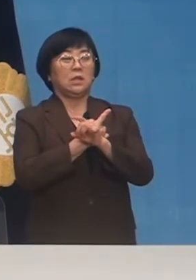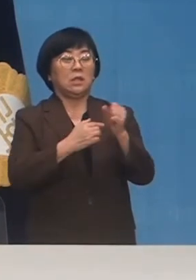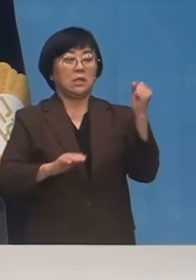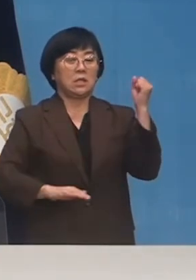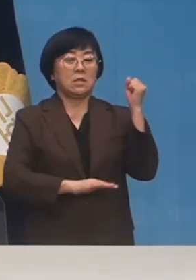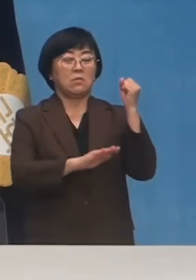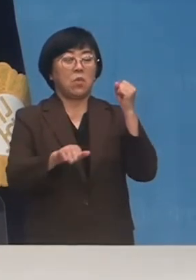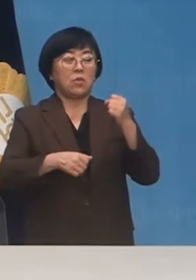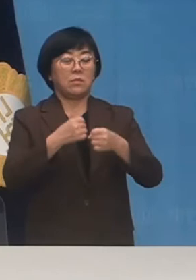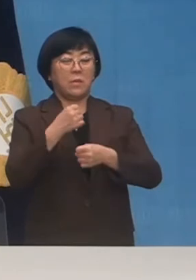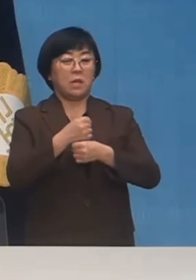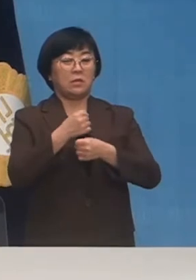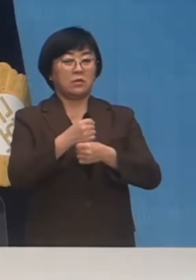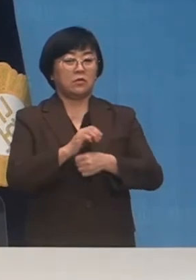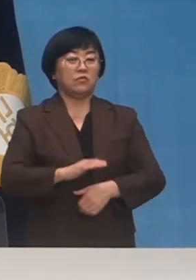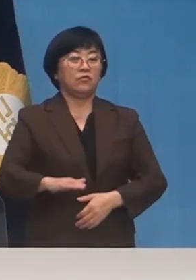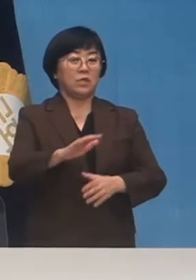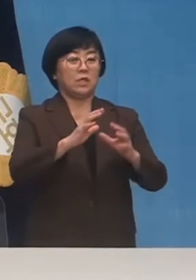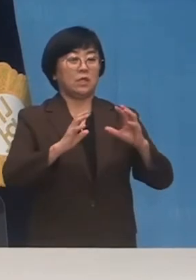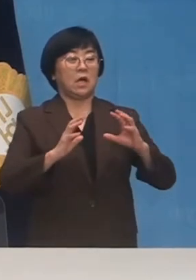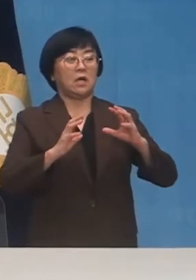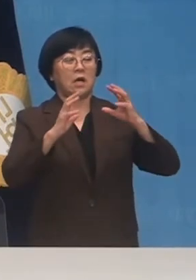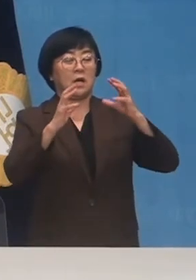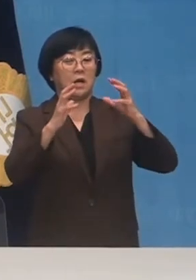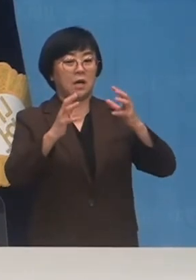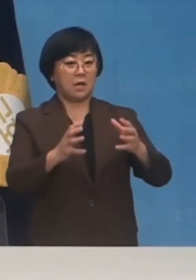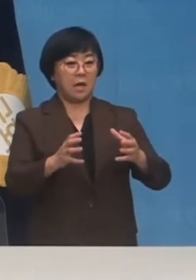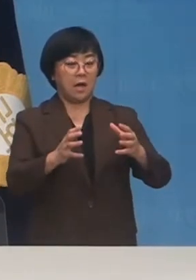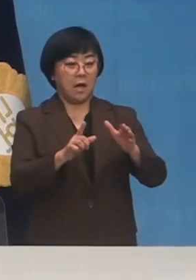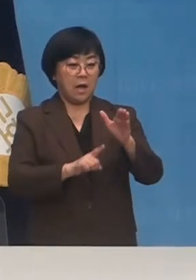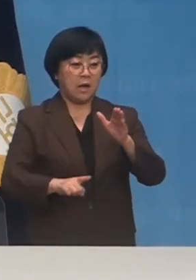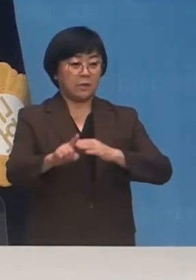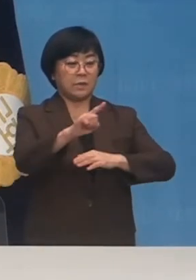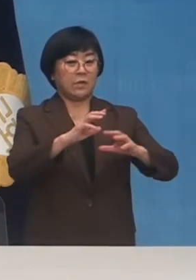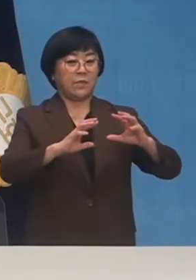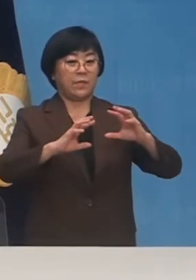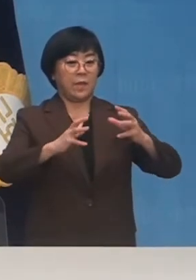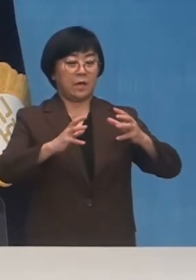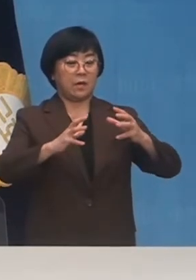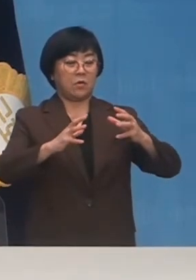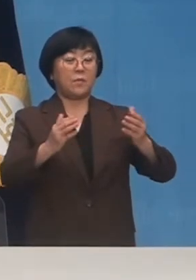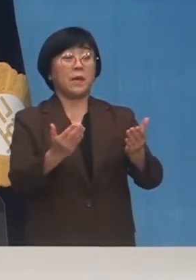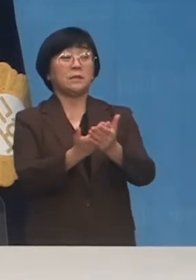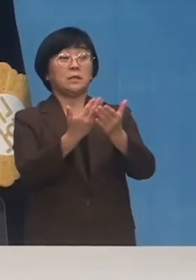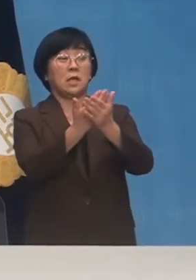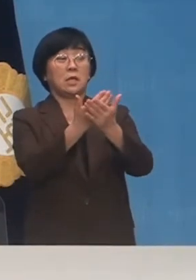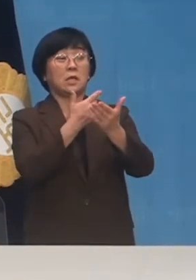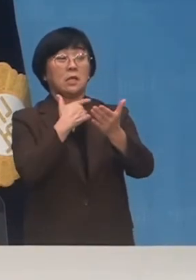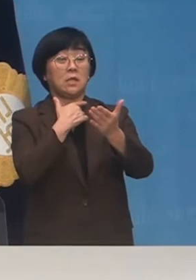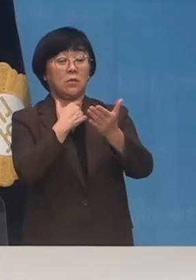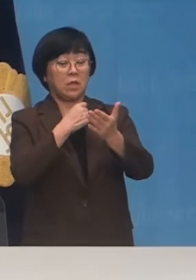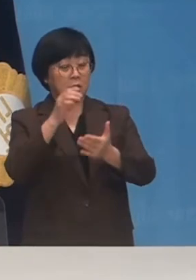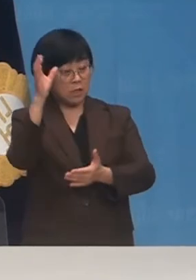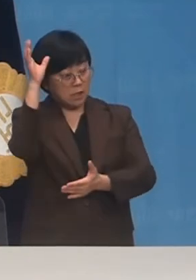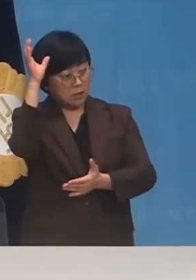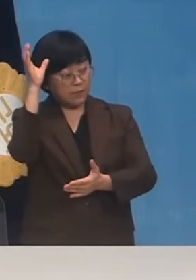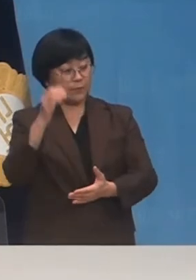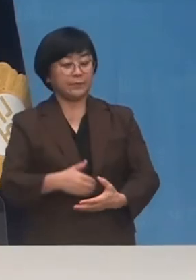발판 삼아 우리나라가 선진 강대국으로 발돋움하기를 다시 한번